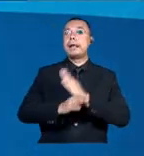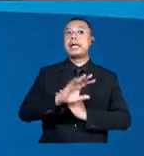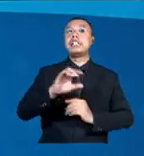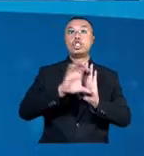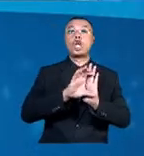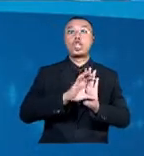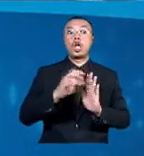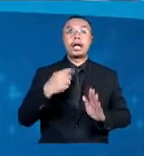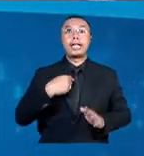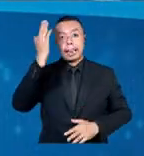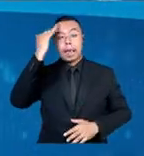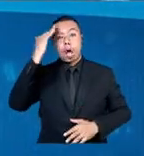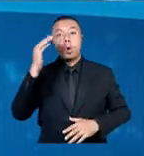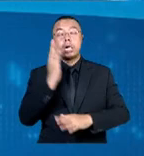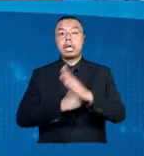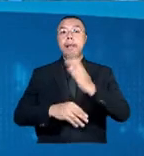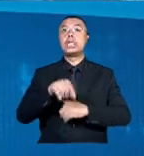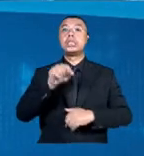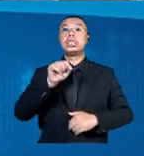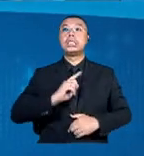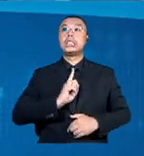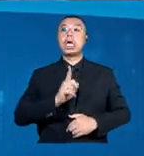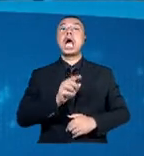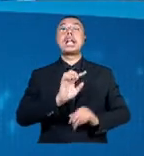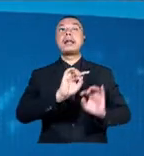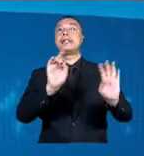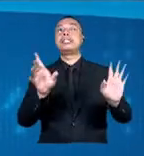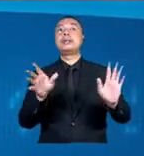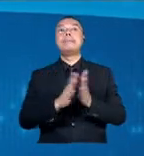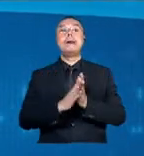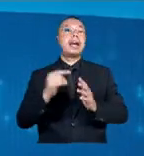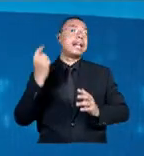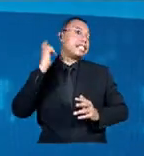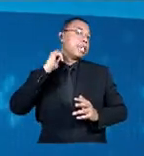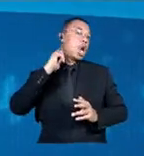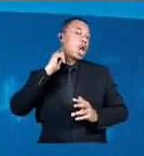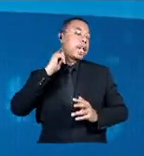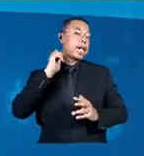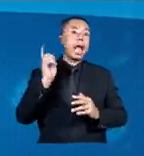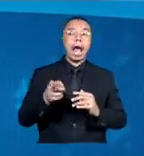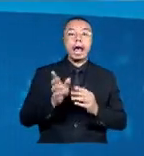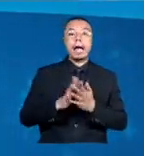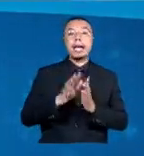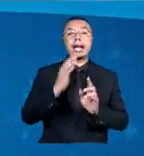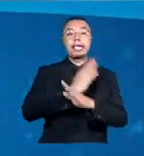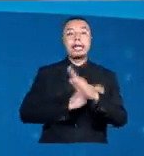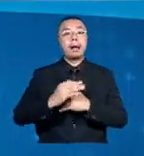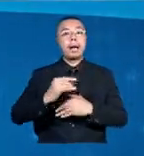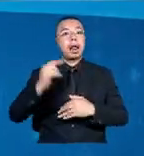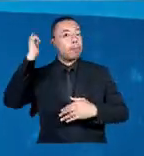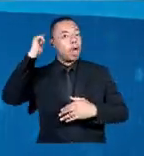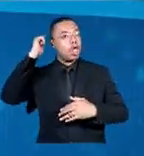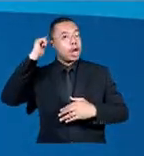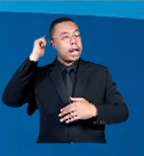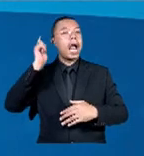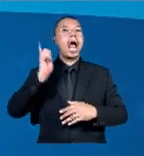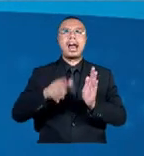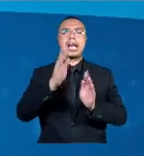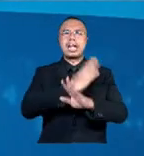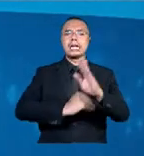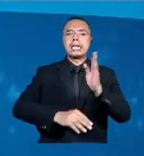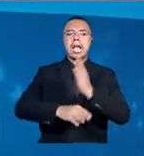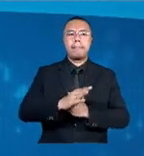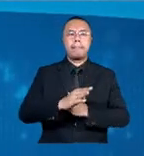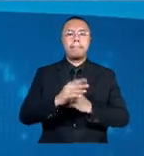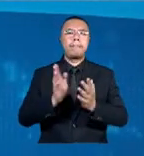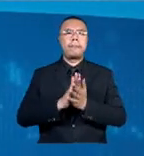tahu pada ini, penyandang disabilitas ini ragamnya ada penyandang disabilitas sensorik, penyandang disabilitas motorik, penyandang